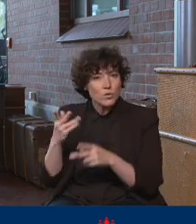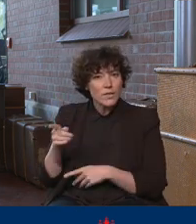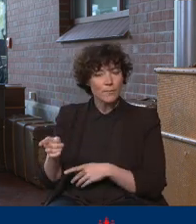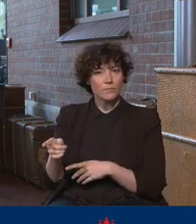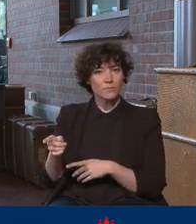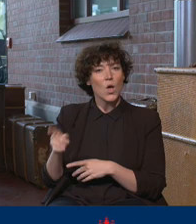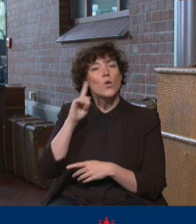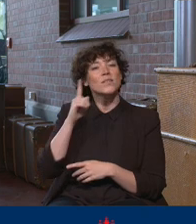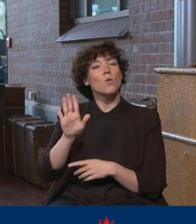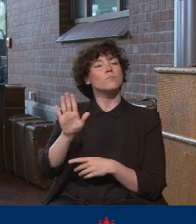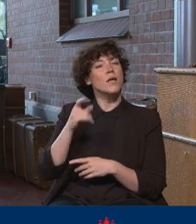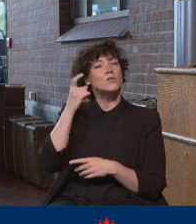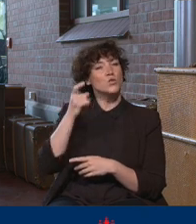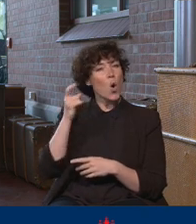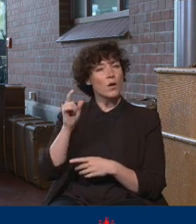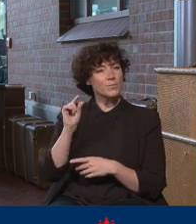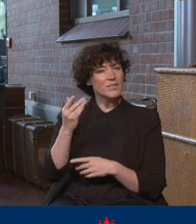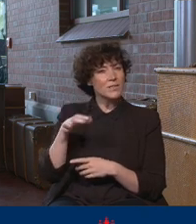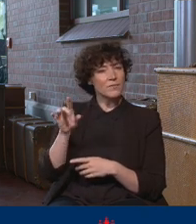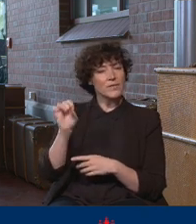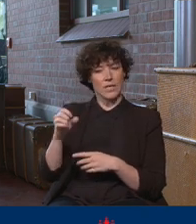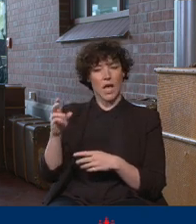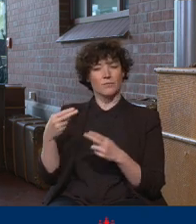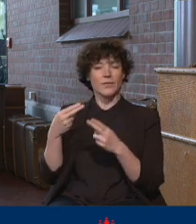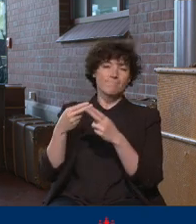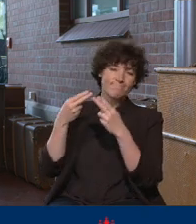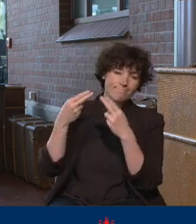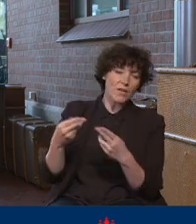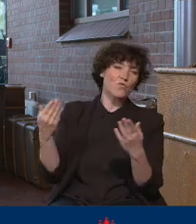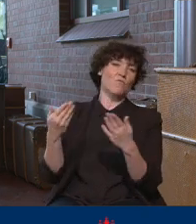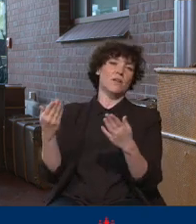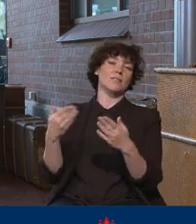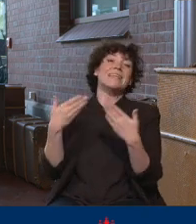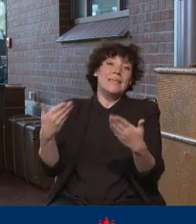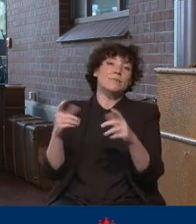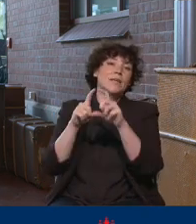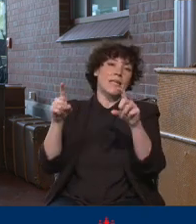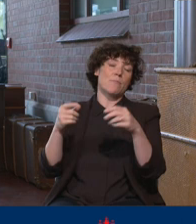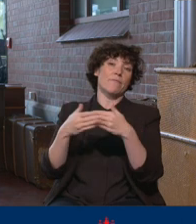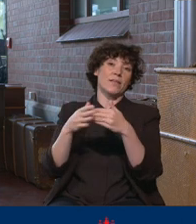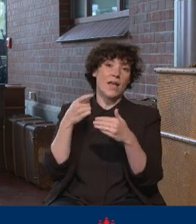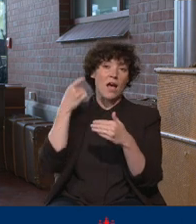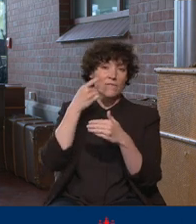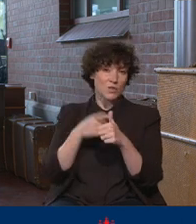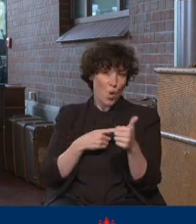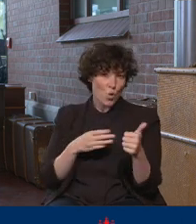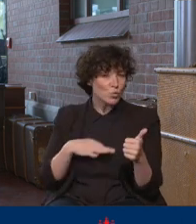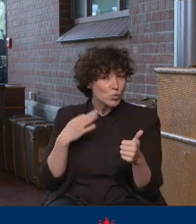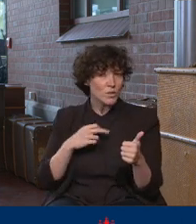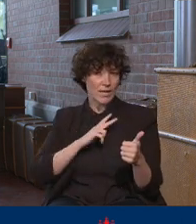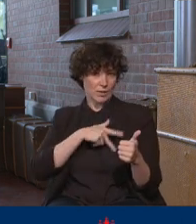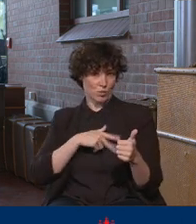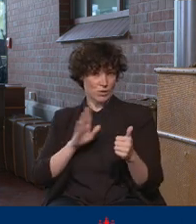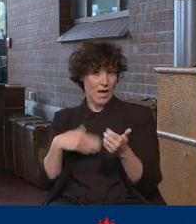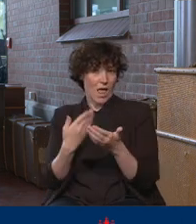hatten nun kann man schon mal auch so einsortieren wir haben das thema nahversorgung wir haben die gesundheitlichen sozialen angebote die